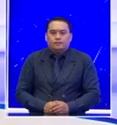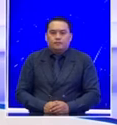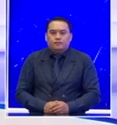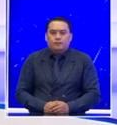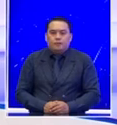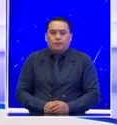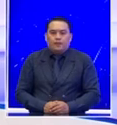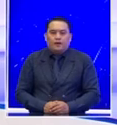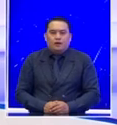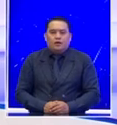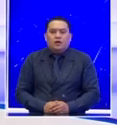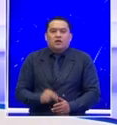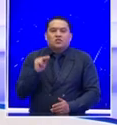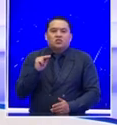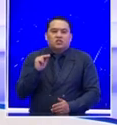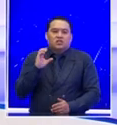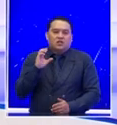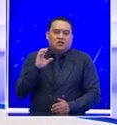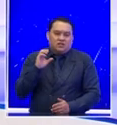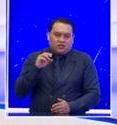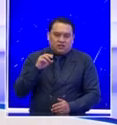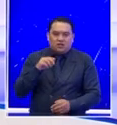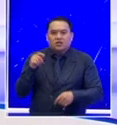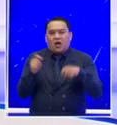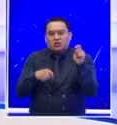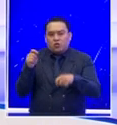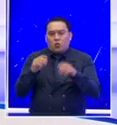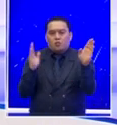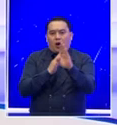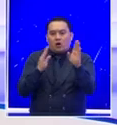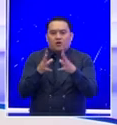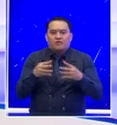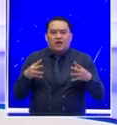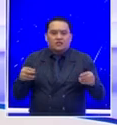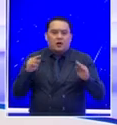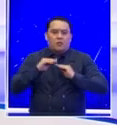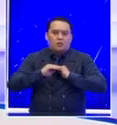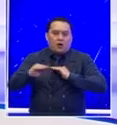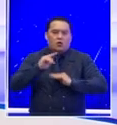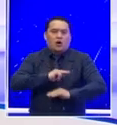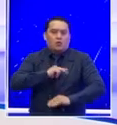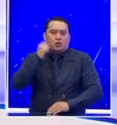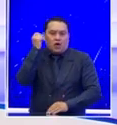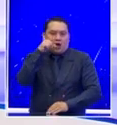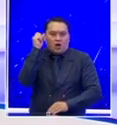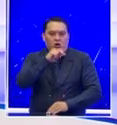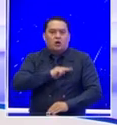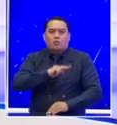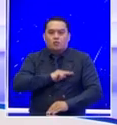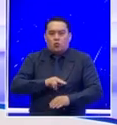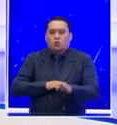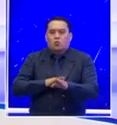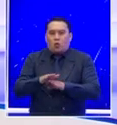Горячая пора. Несмотря на режим ЧС и даже дождливую погоду, весенне-полевые работы в Искельдинском районе идут полным